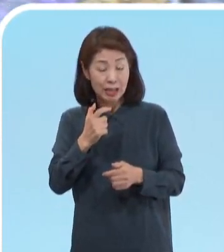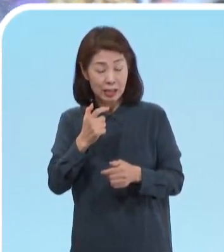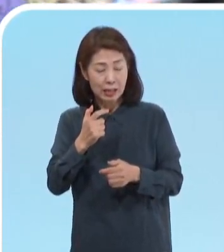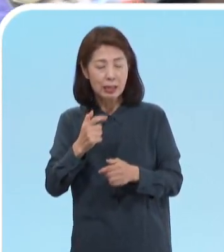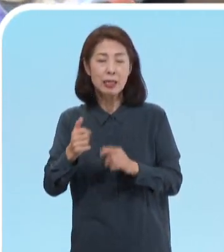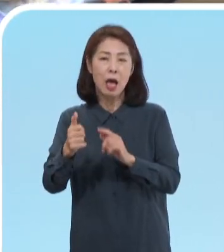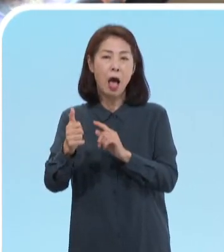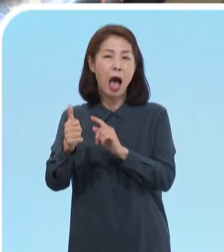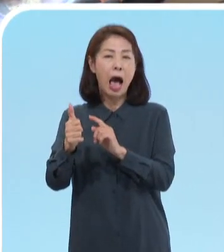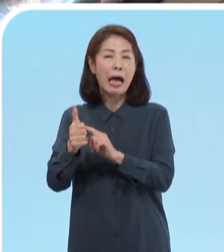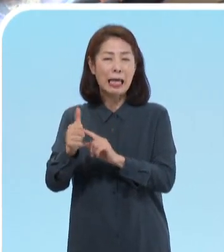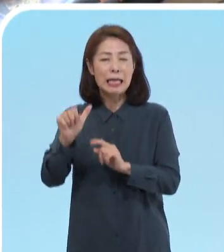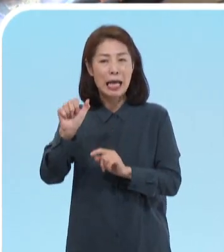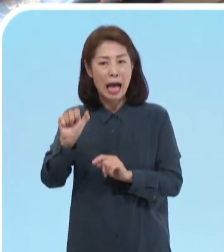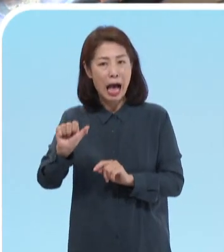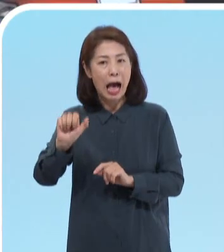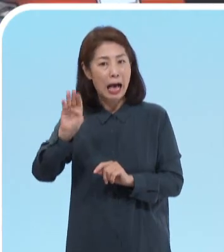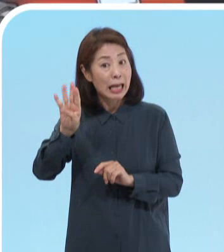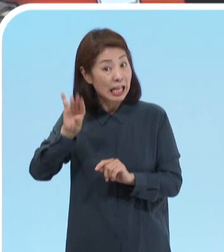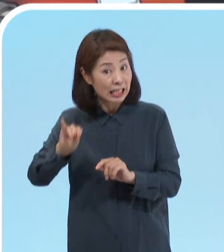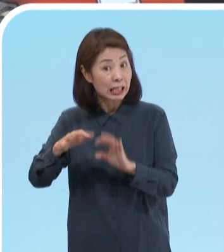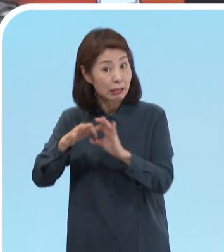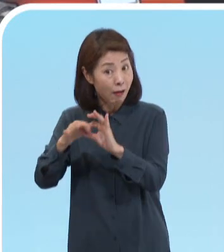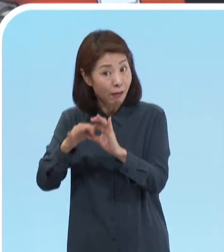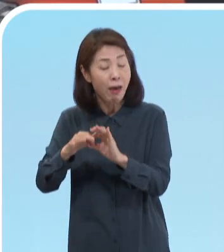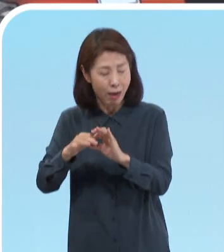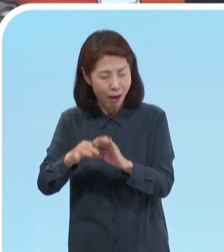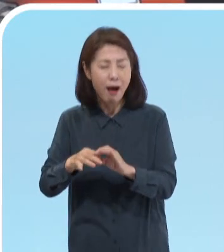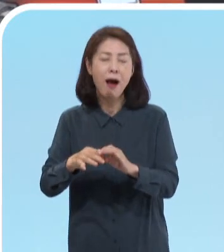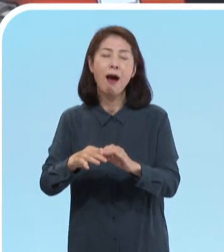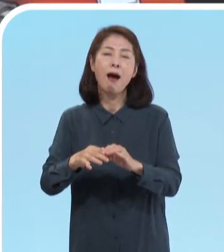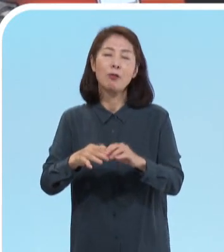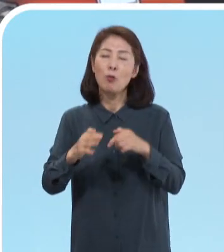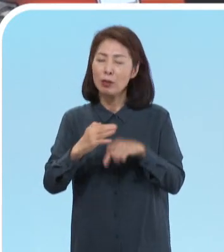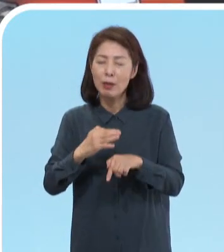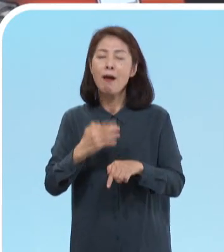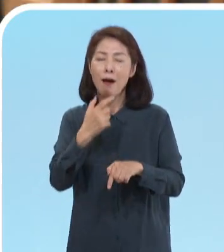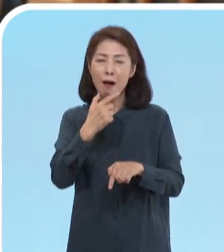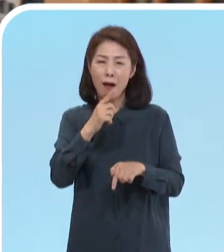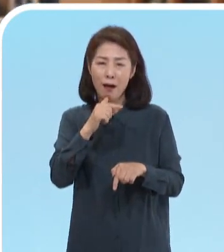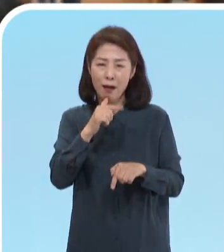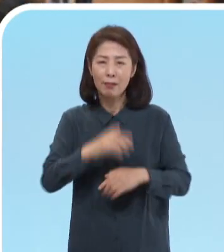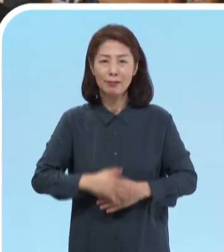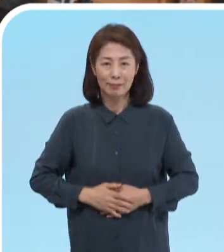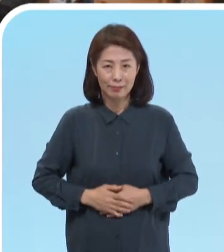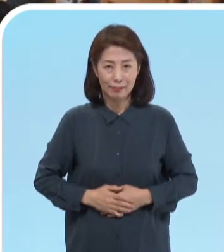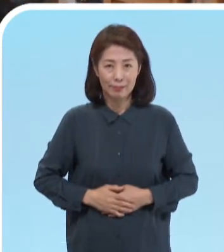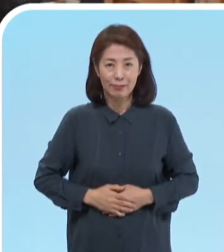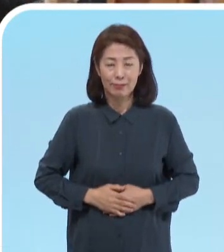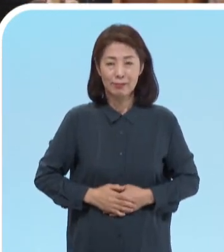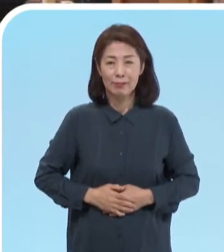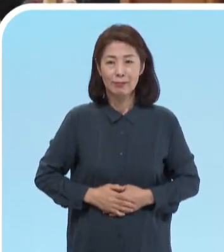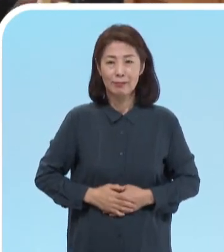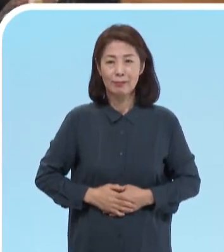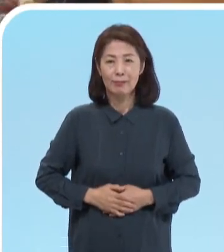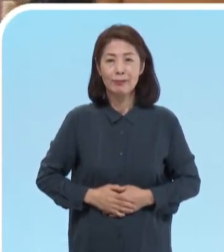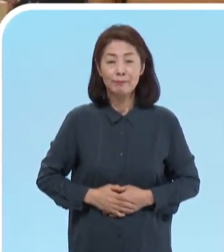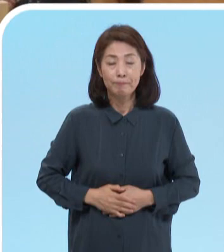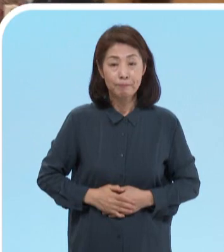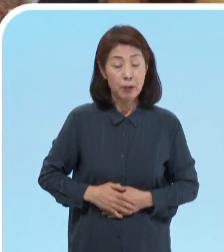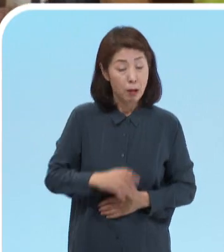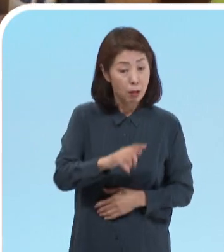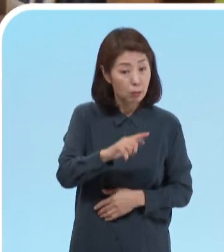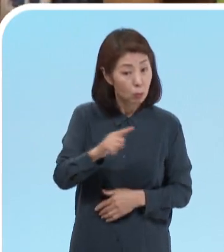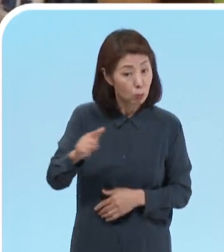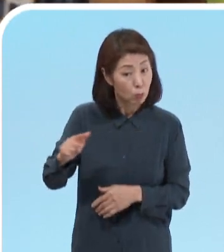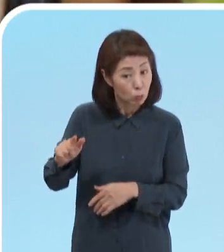明智光秀のね、土地だからこういうならではのものも置いてるんですね。 なんか素敵な雑貨